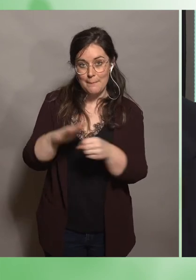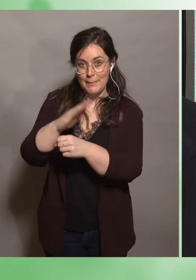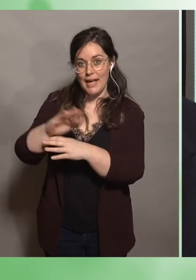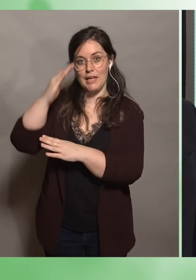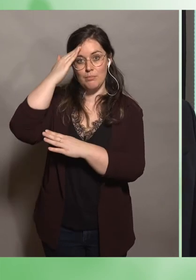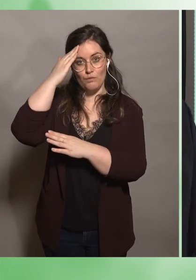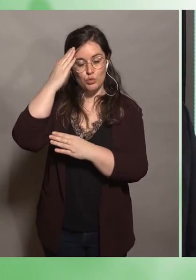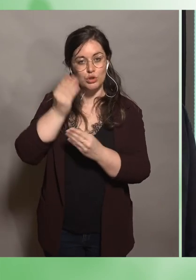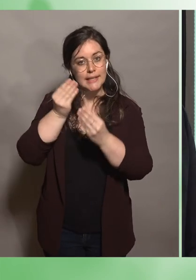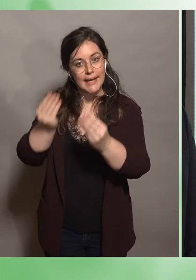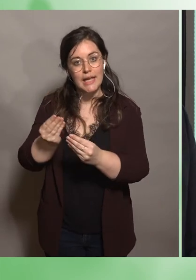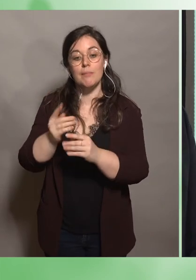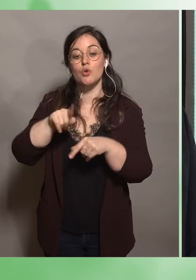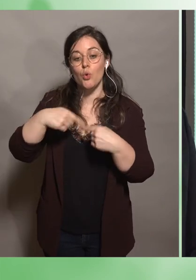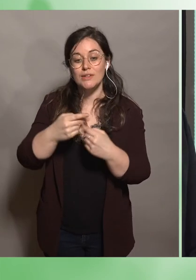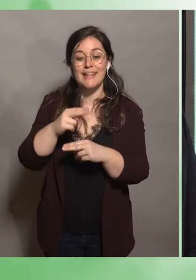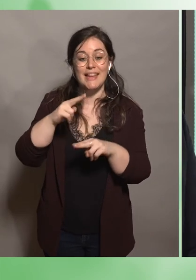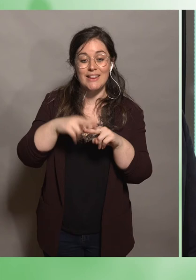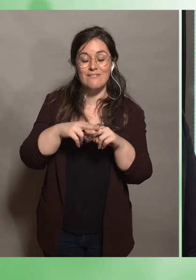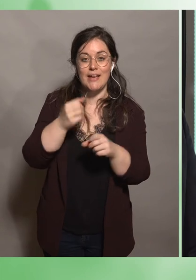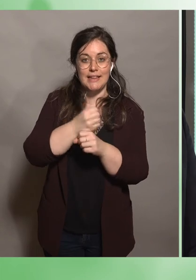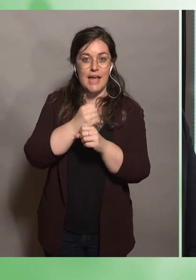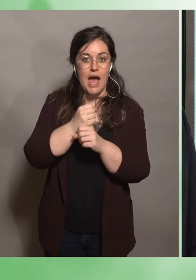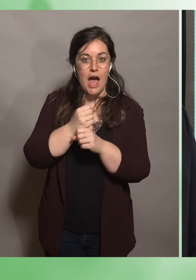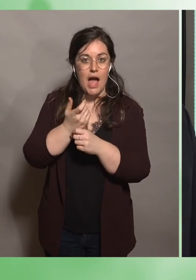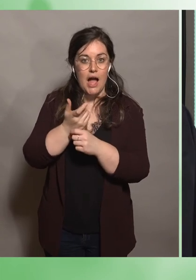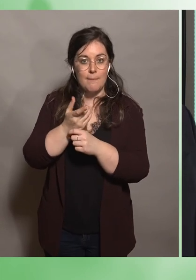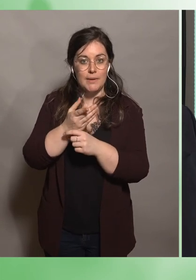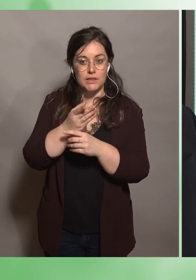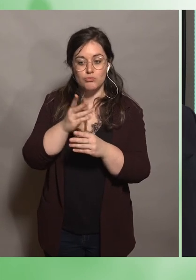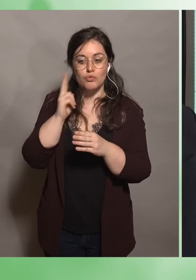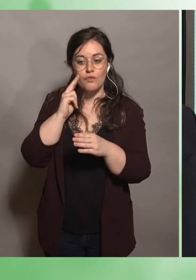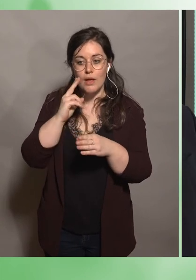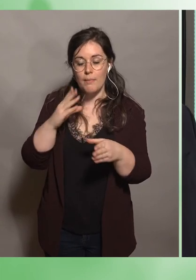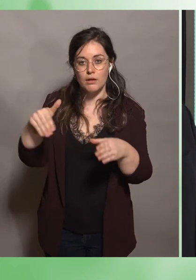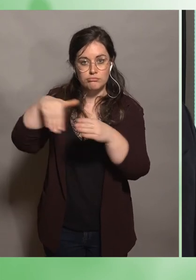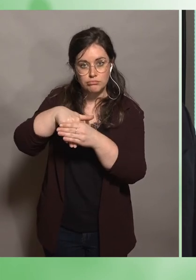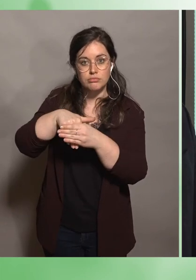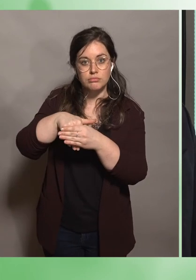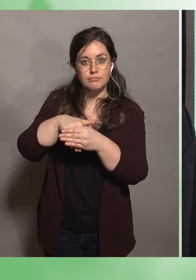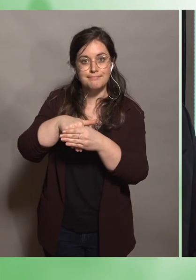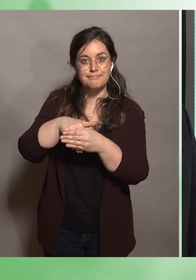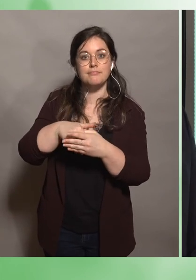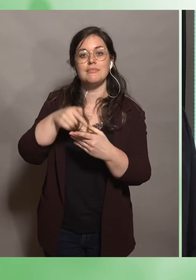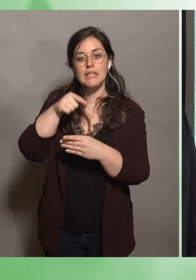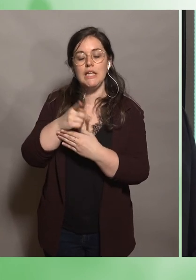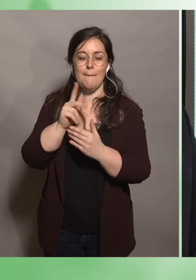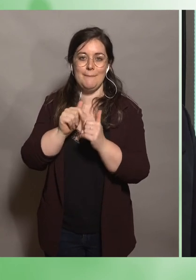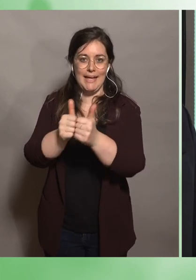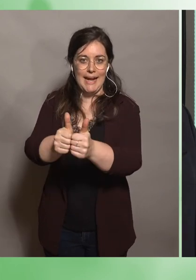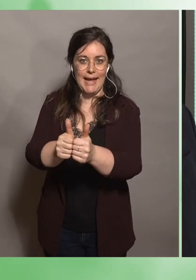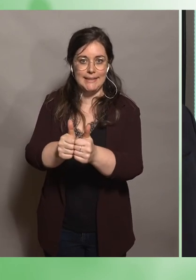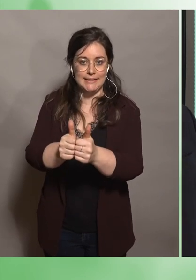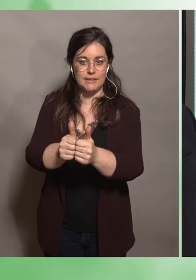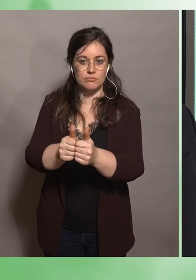auch dann, wenn Arbeitnehmerinnen in ein Unternehmen eintreten, sie auch dann noch zu begleiten. Auch das haben wir heute gehört, da gibt es ganz